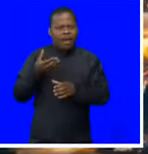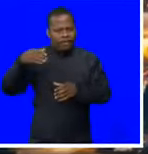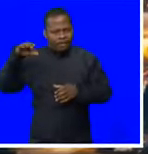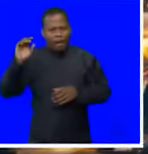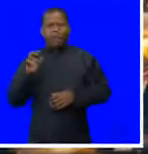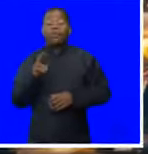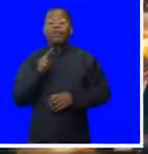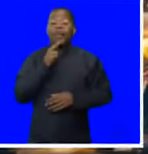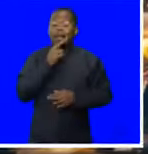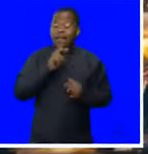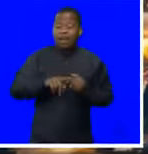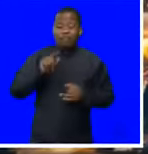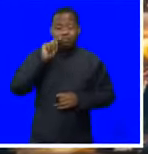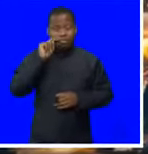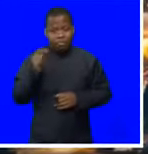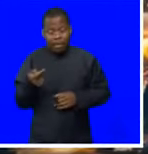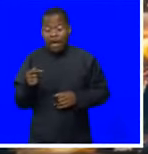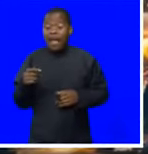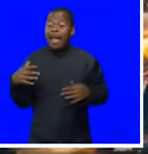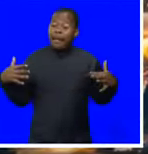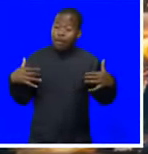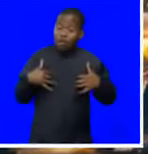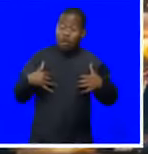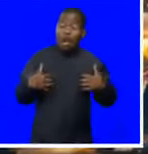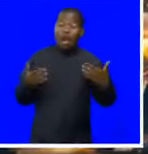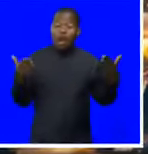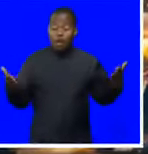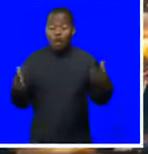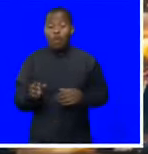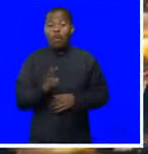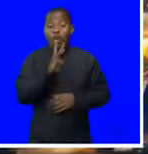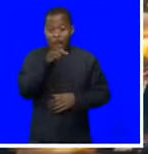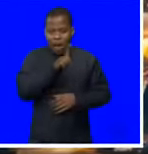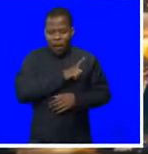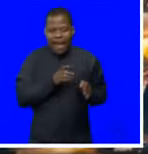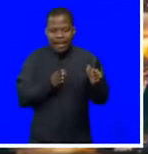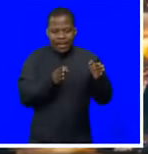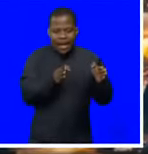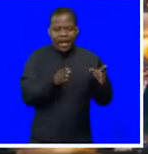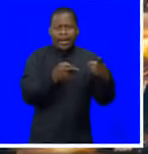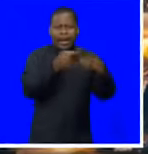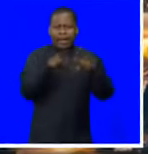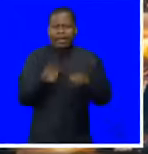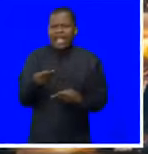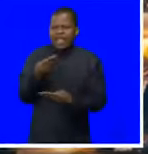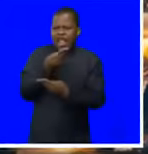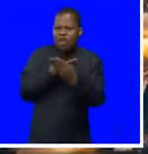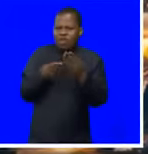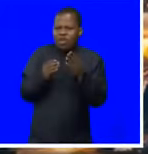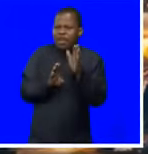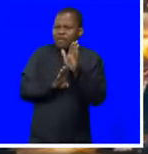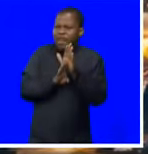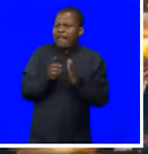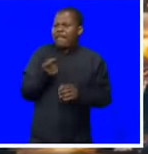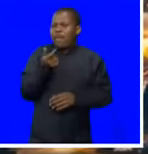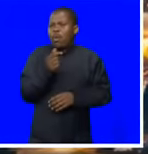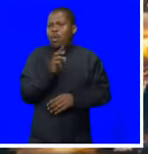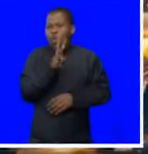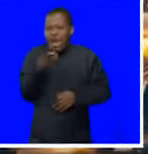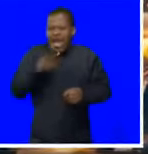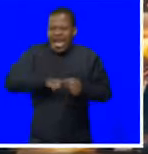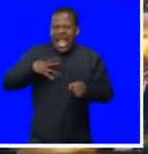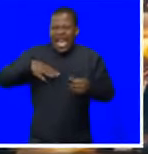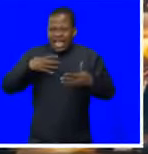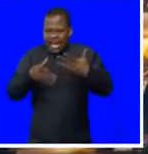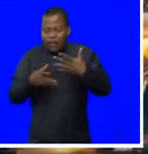emkhathisini welive leRussia neUkraine kutawuthi kabedakele tinye tinhlangothi temnotho welive njengokukhula kwenzengo yetinto. Induna